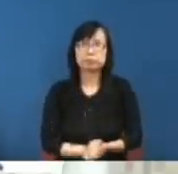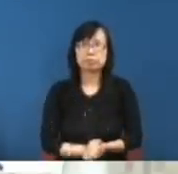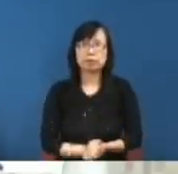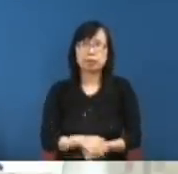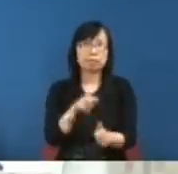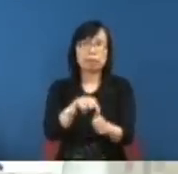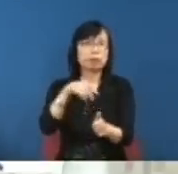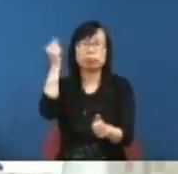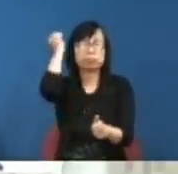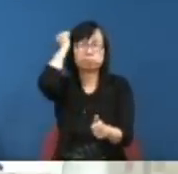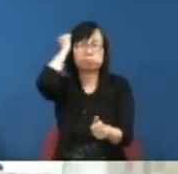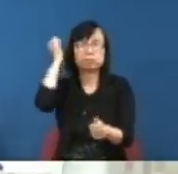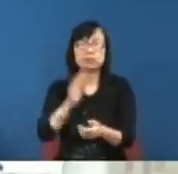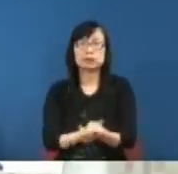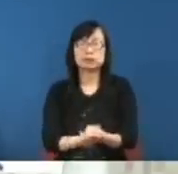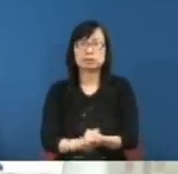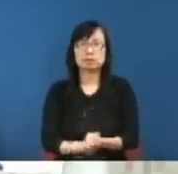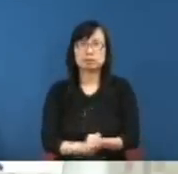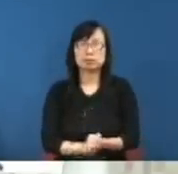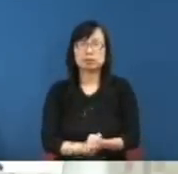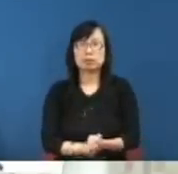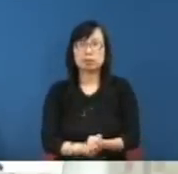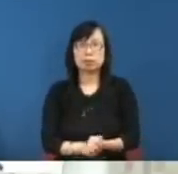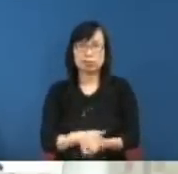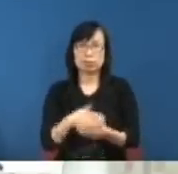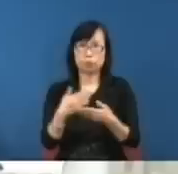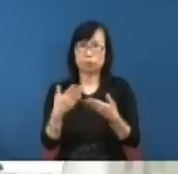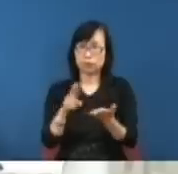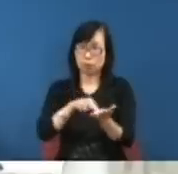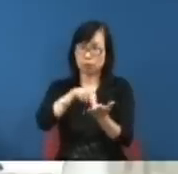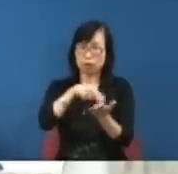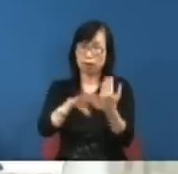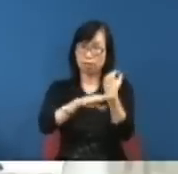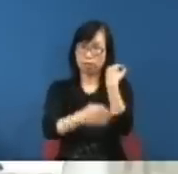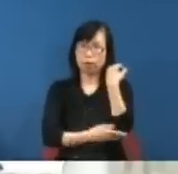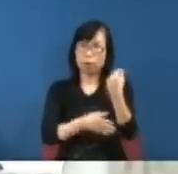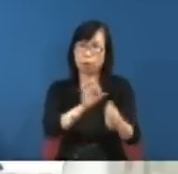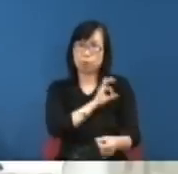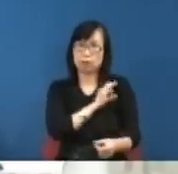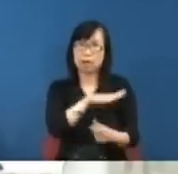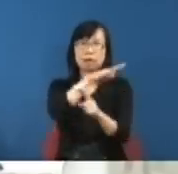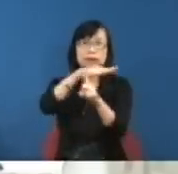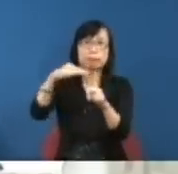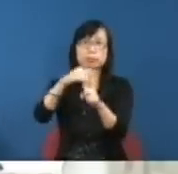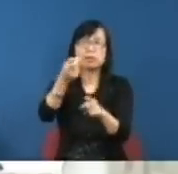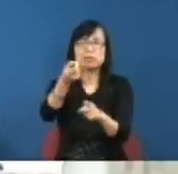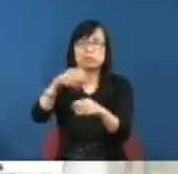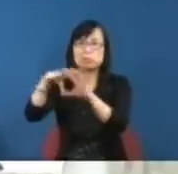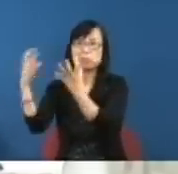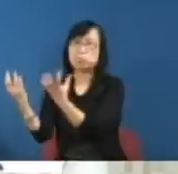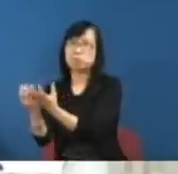本監督很難，更加是由於咧呢、這個我哋個立法會咧有一半的議員咧係由小圈子選舉